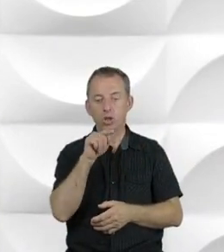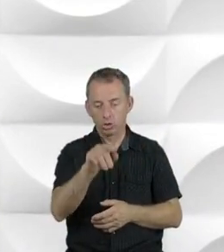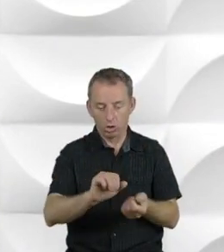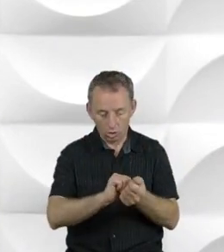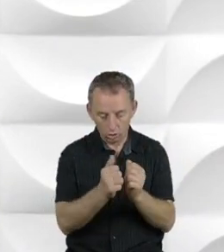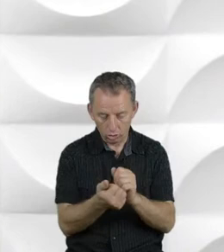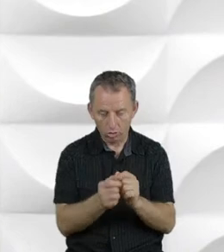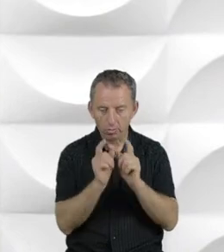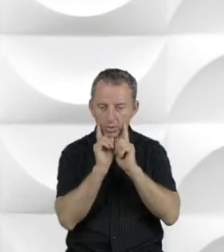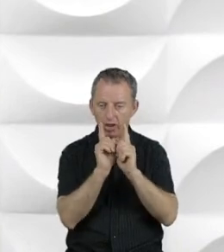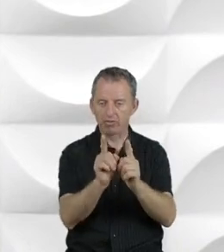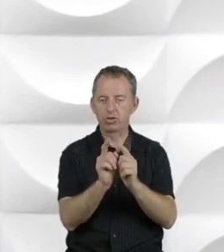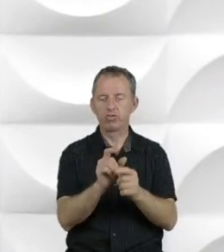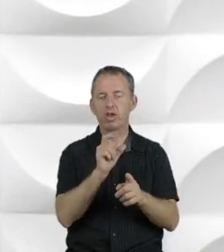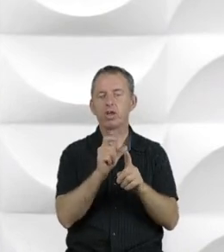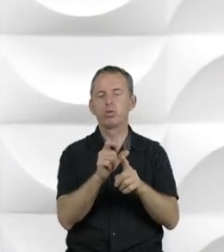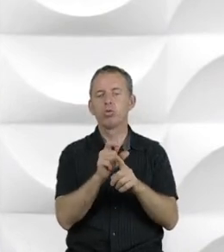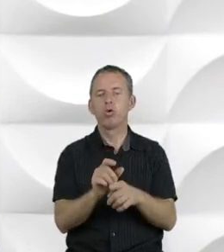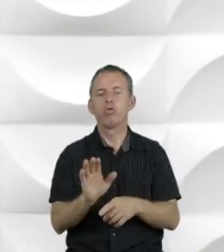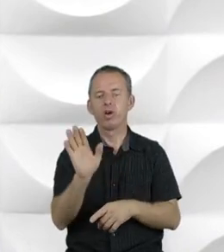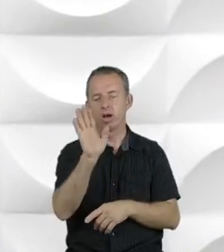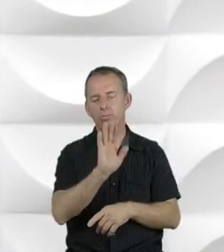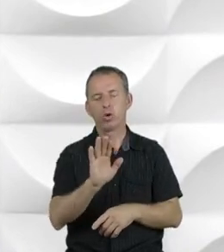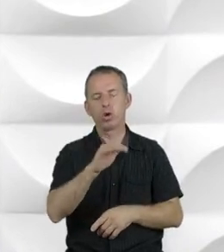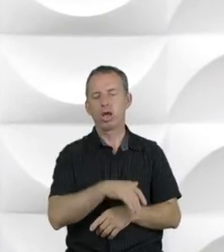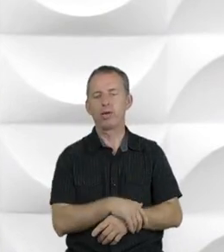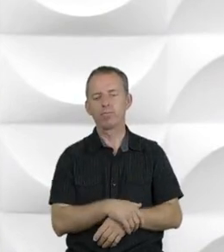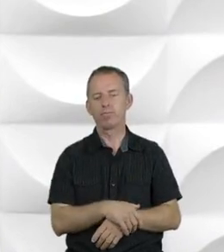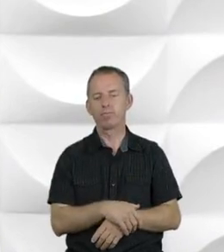prawdziwe słowa Boga.